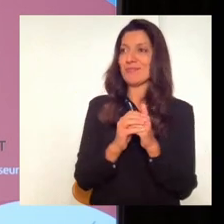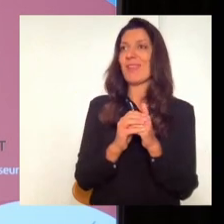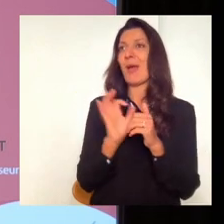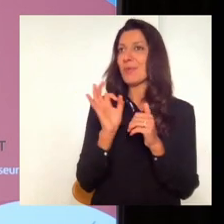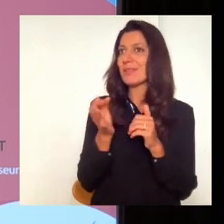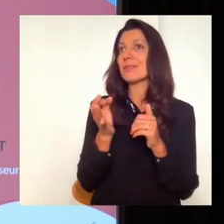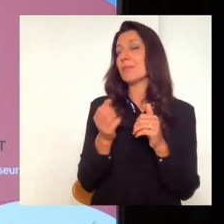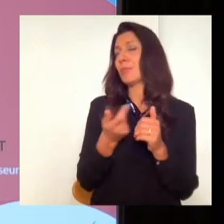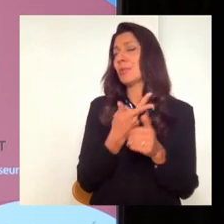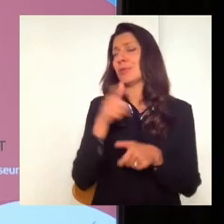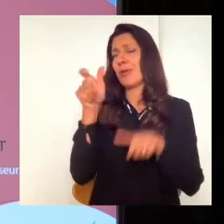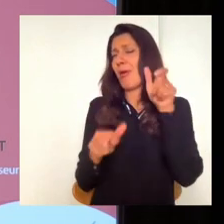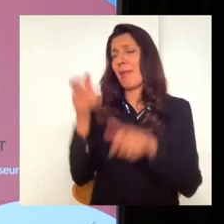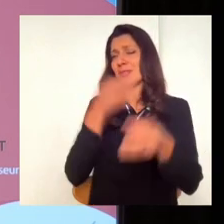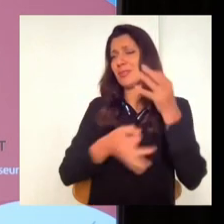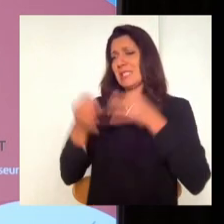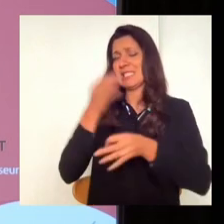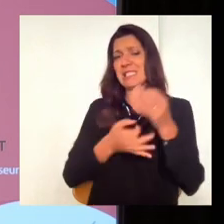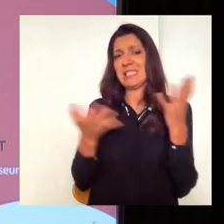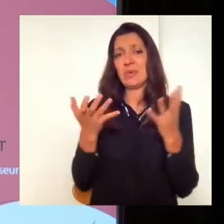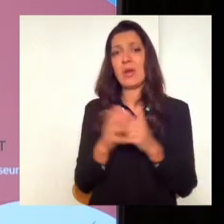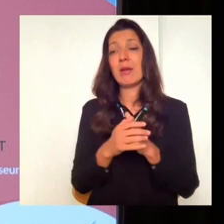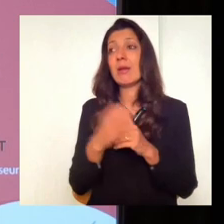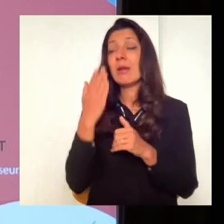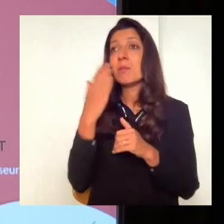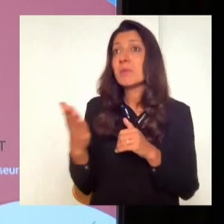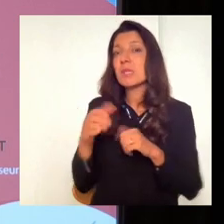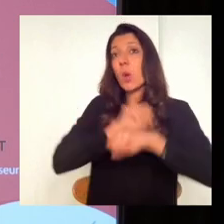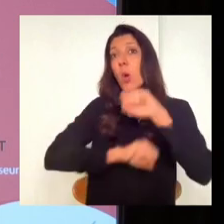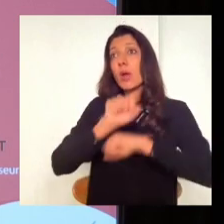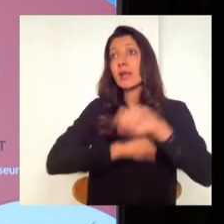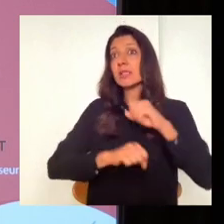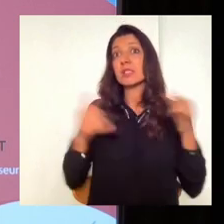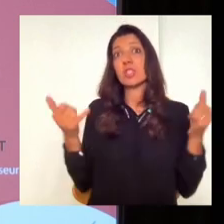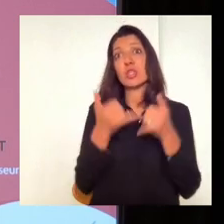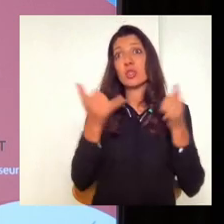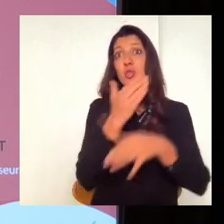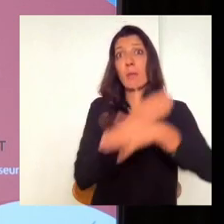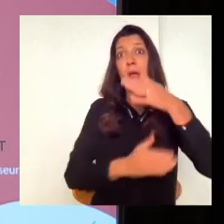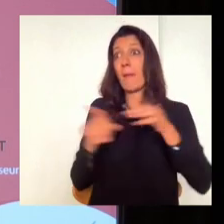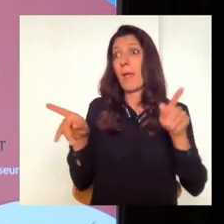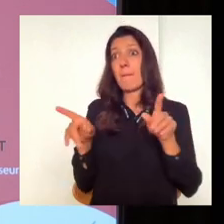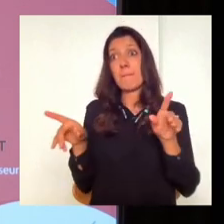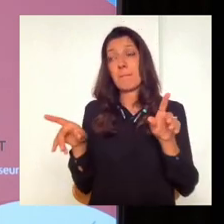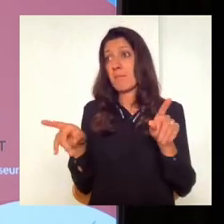personnes m'en parlent de cette question, si on faisait les Jeux paralympiques en même temps que les Jeux olympiques.